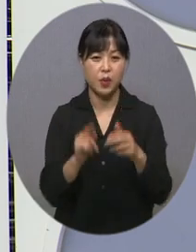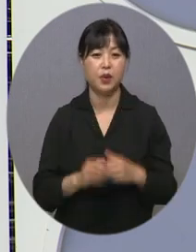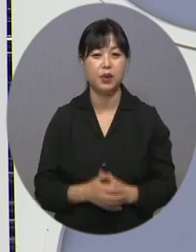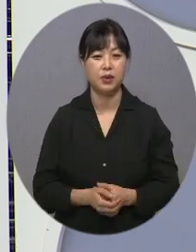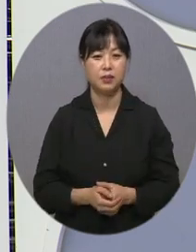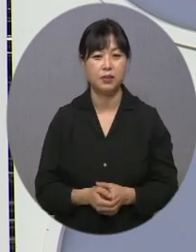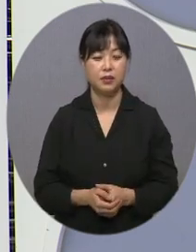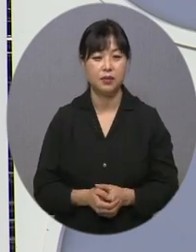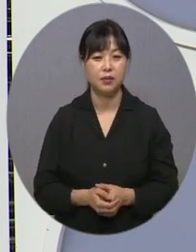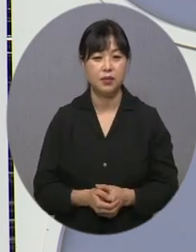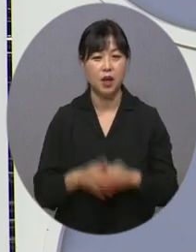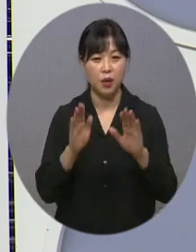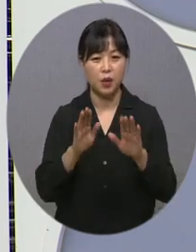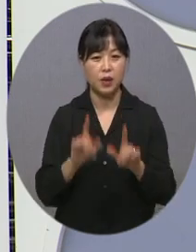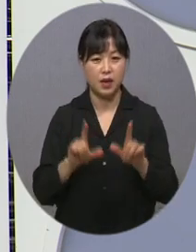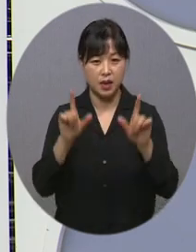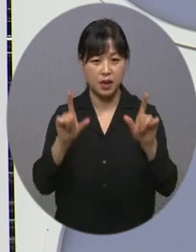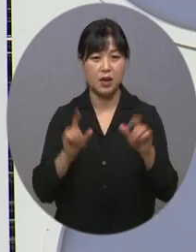그 금년에